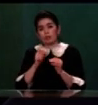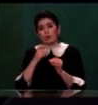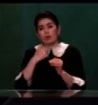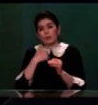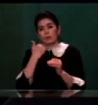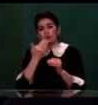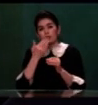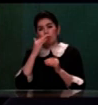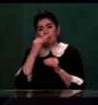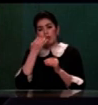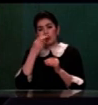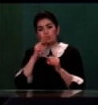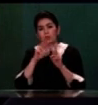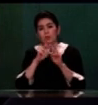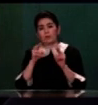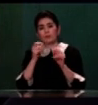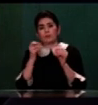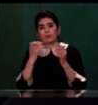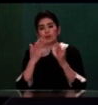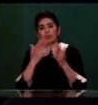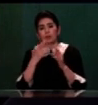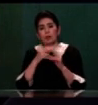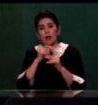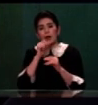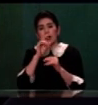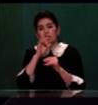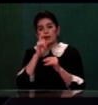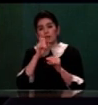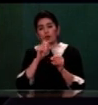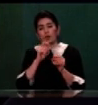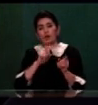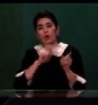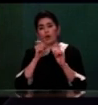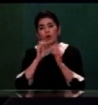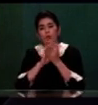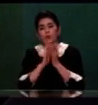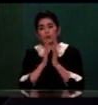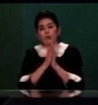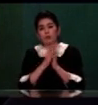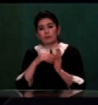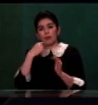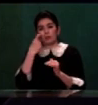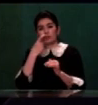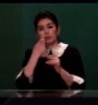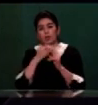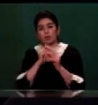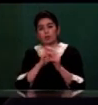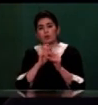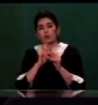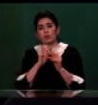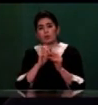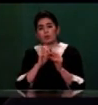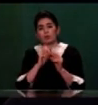biz uni faylimizni, demak, arxiv holatga o'tkazganimizdan so'ng, uni asl holatini,